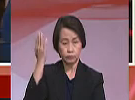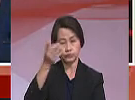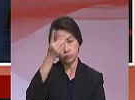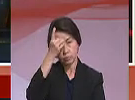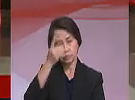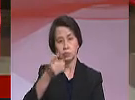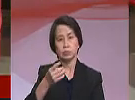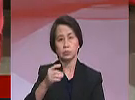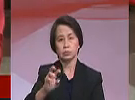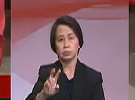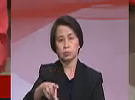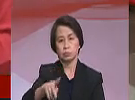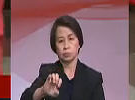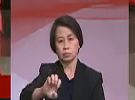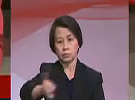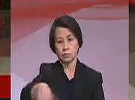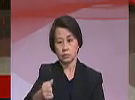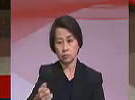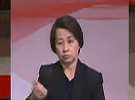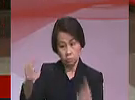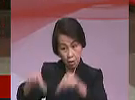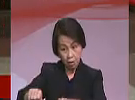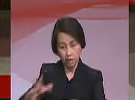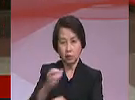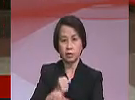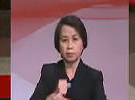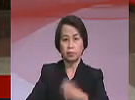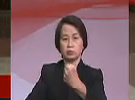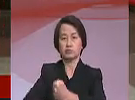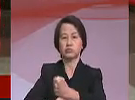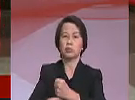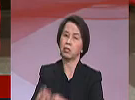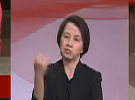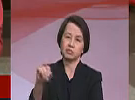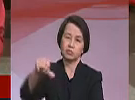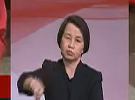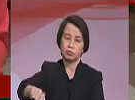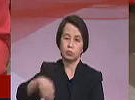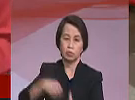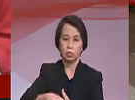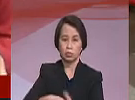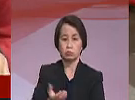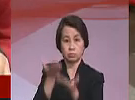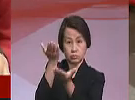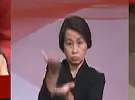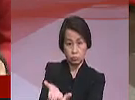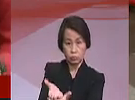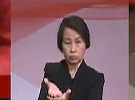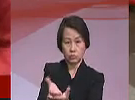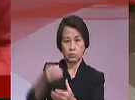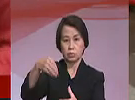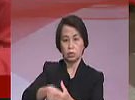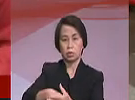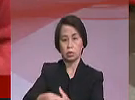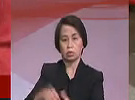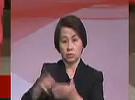Faizal dikatakan gagal untuk memperoleh undian majoriti pada usul dalam